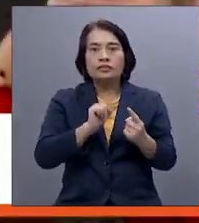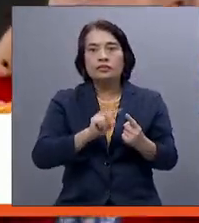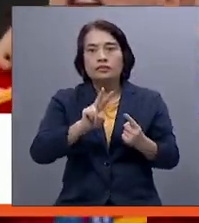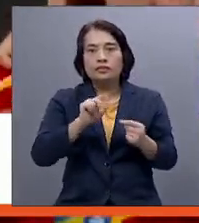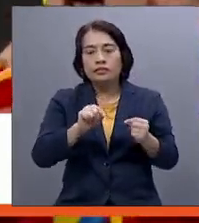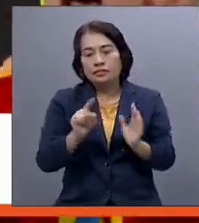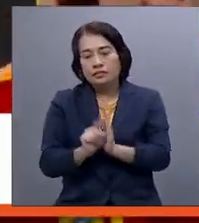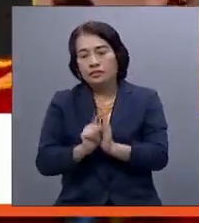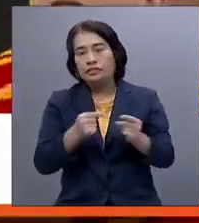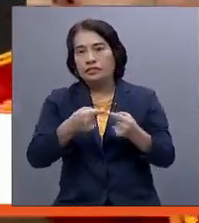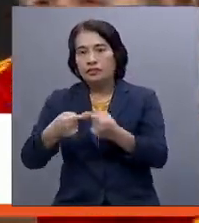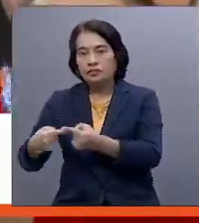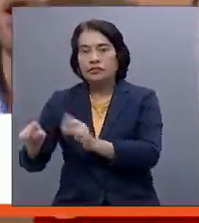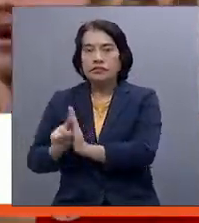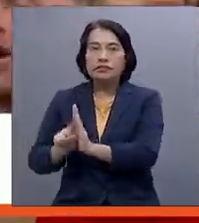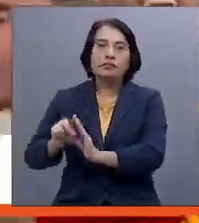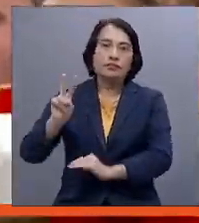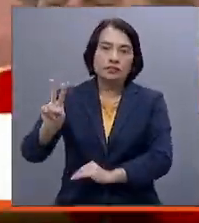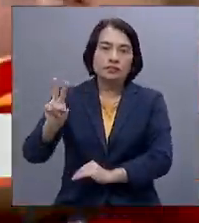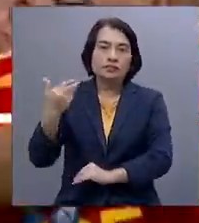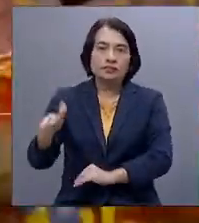ต่อกัน